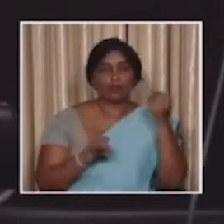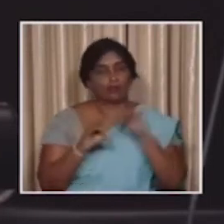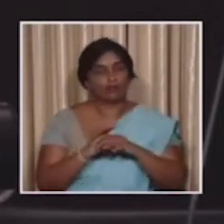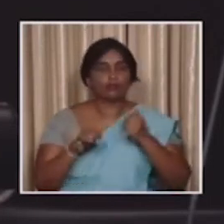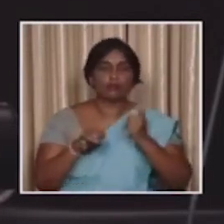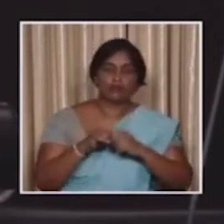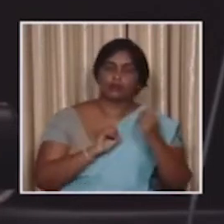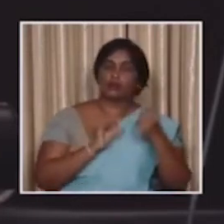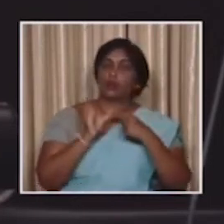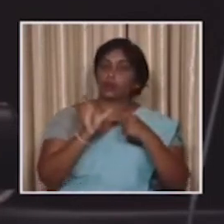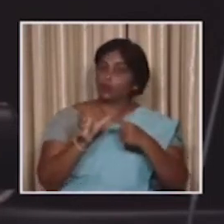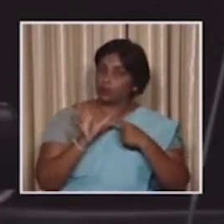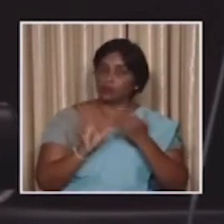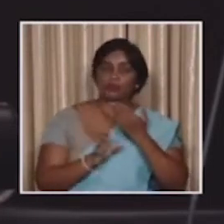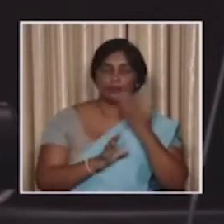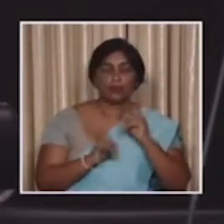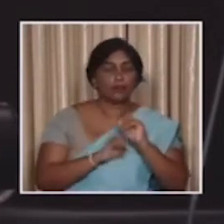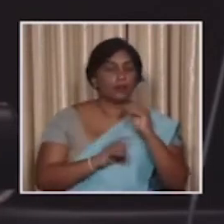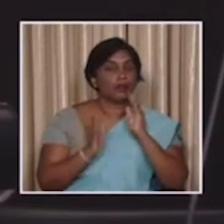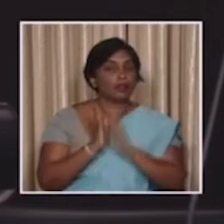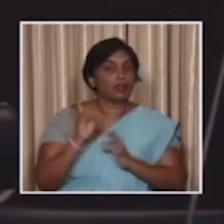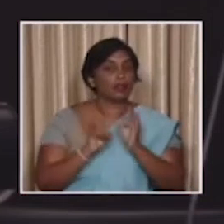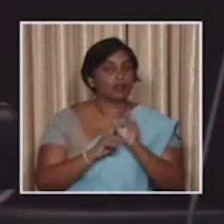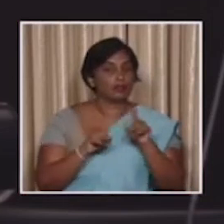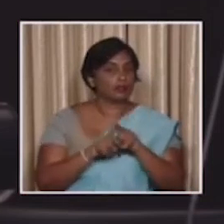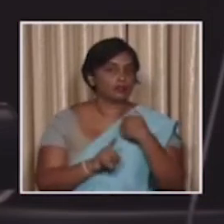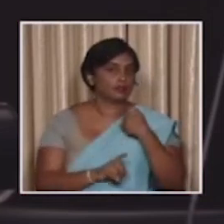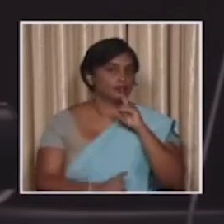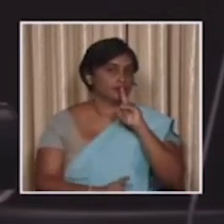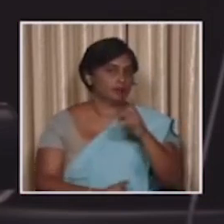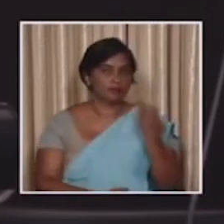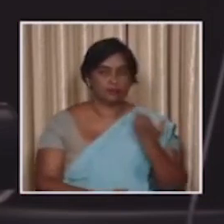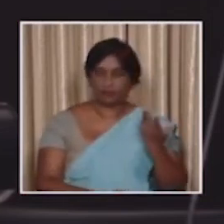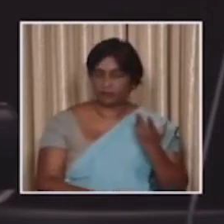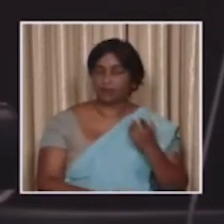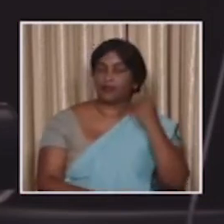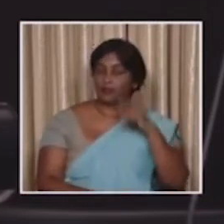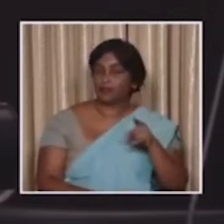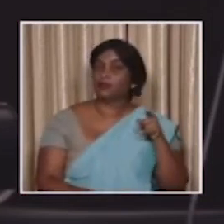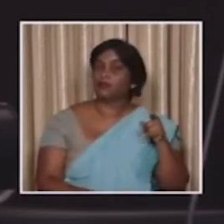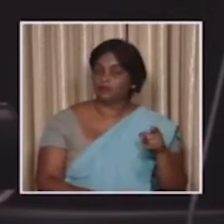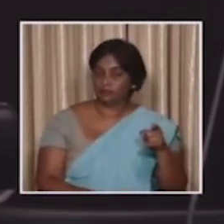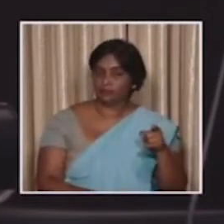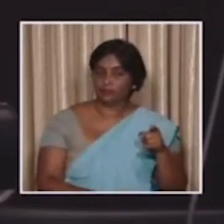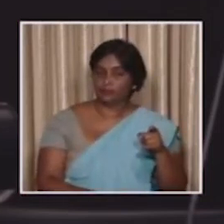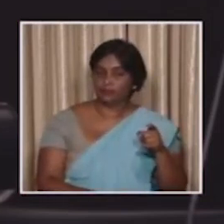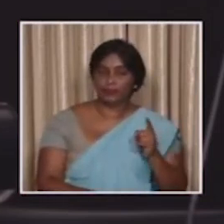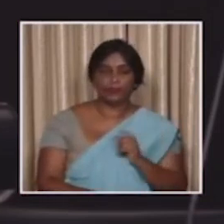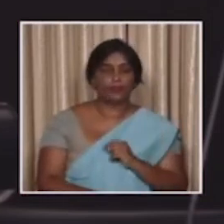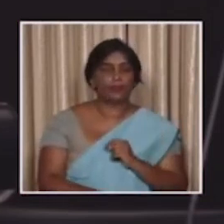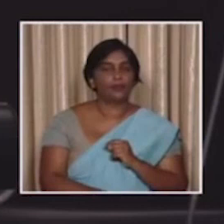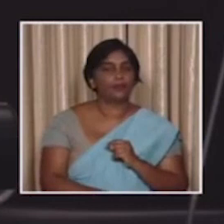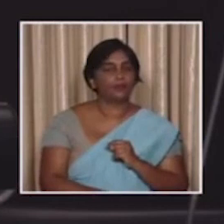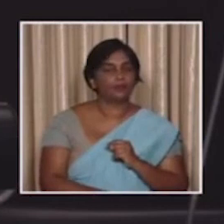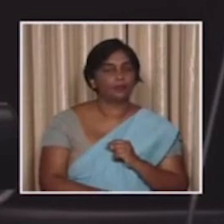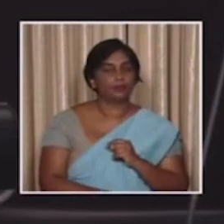தவறிய குற்றச்சாட்டில் குற்றவாளிகளாக இனம் காணப்பட்ட முன்னாள் ஜனாதிபதி மைத்திரிபால சிறிசேன உள்ளிட்ட 5 பேரும் பாதிக்கப்பட்ட மக்களுக்கு